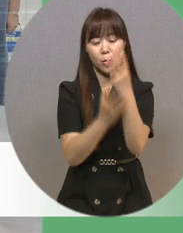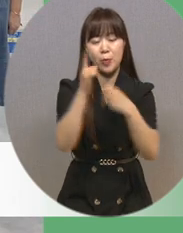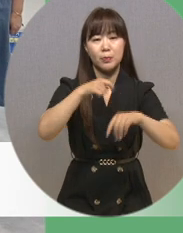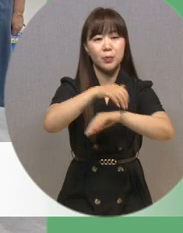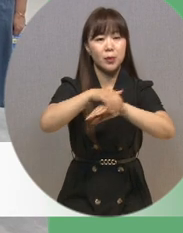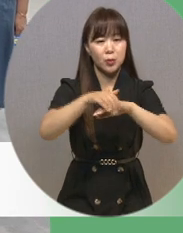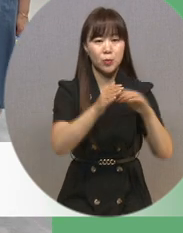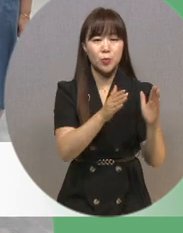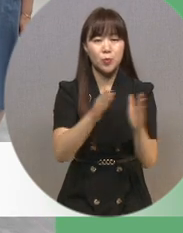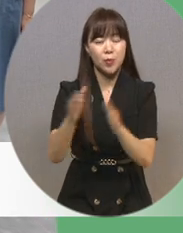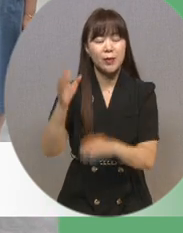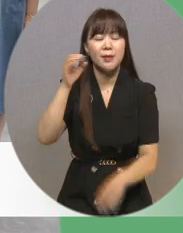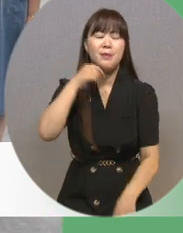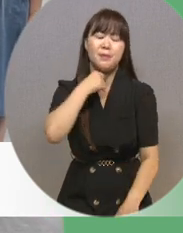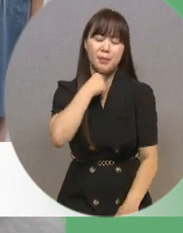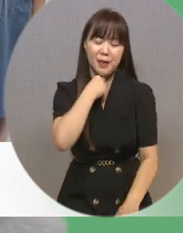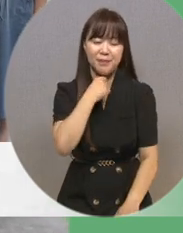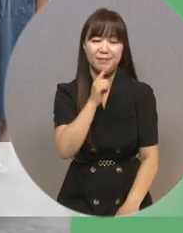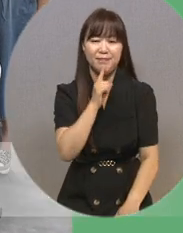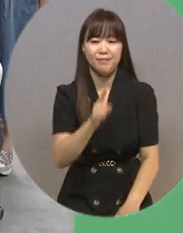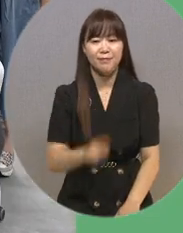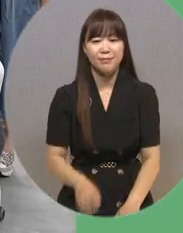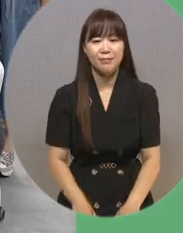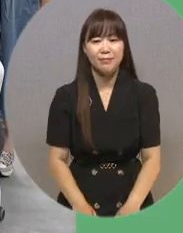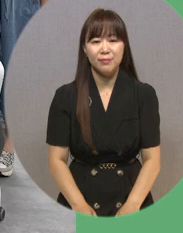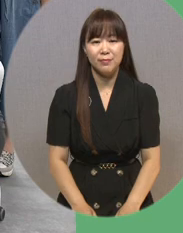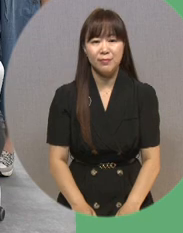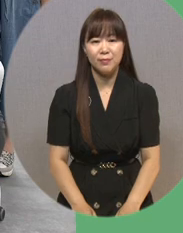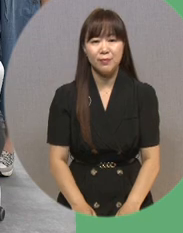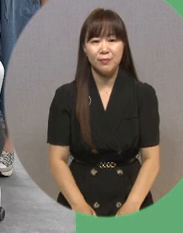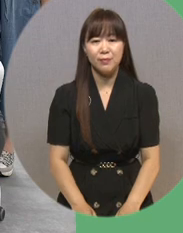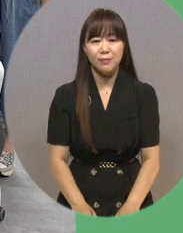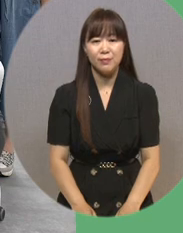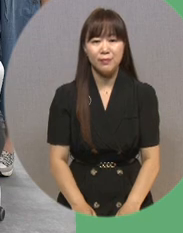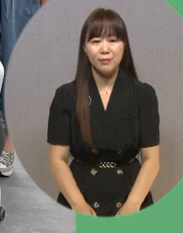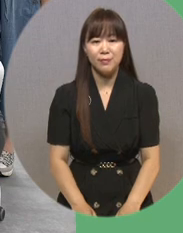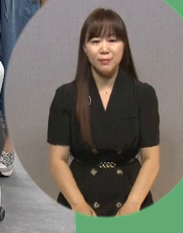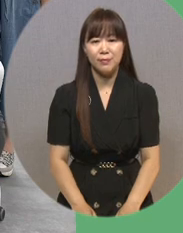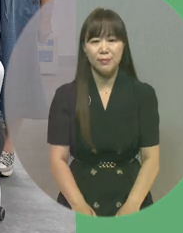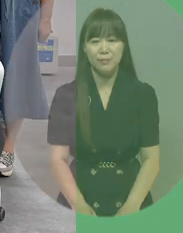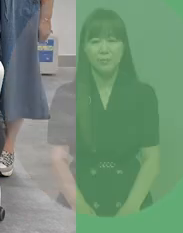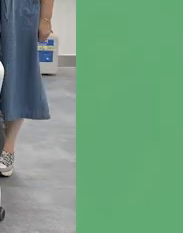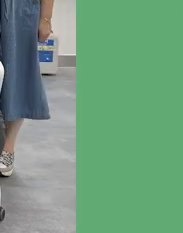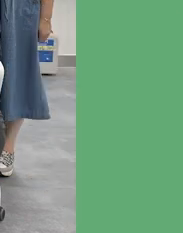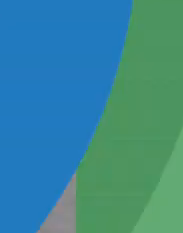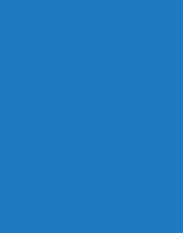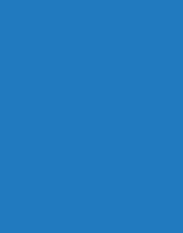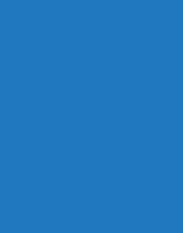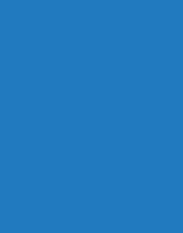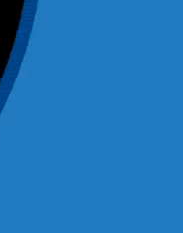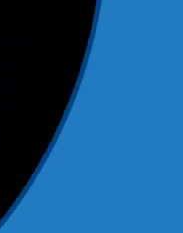정책이 마련되길 기대한다고 말했습니다. 복지TV 뉴스 김주은입니다.